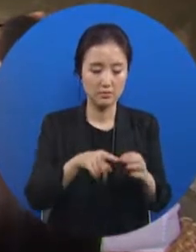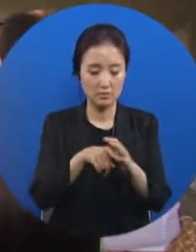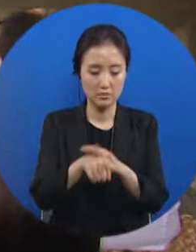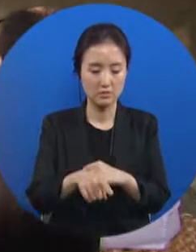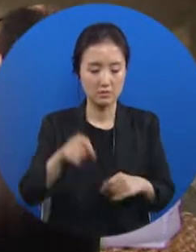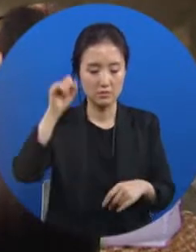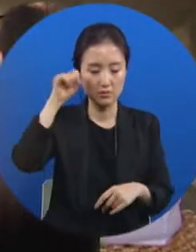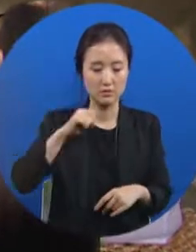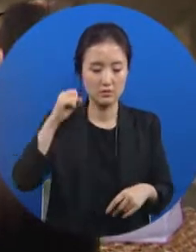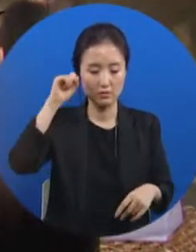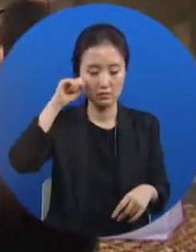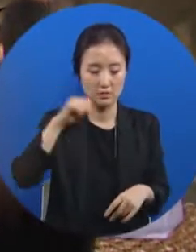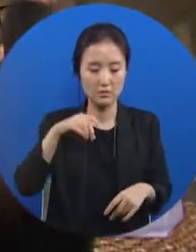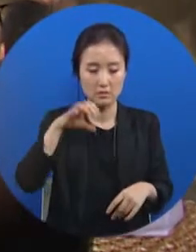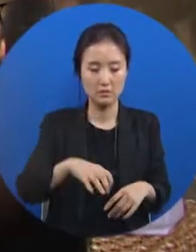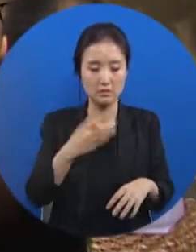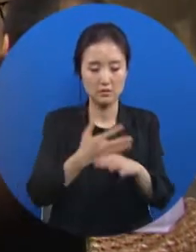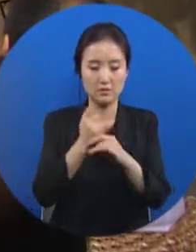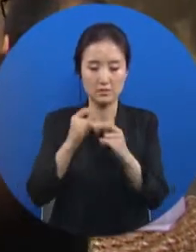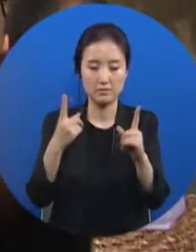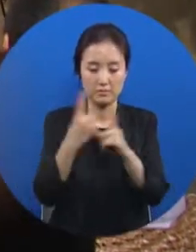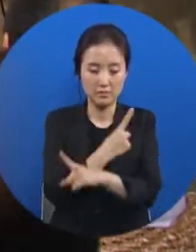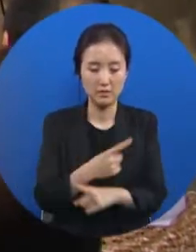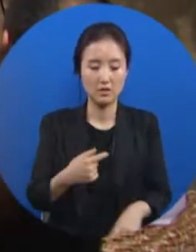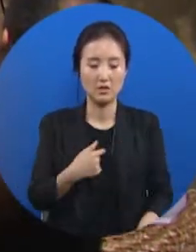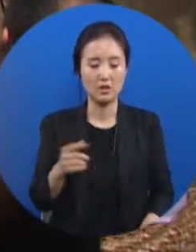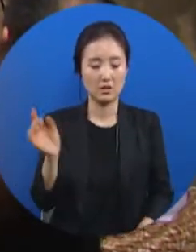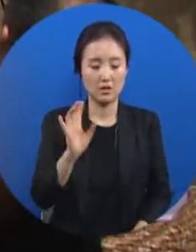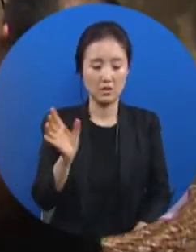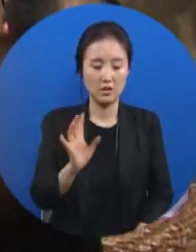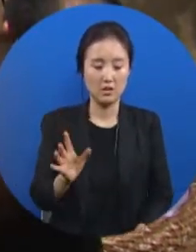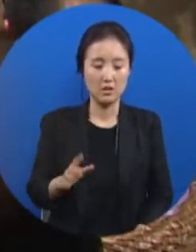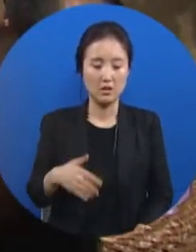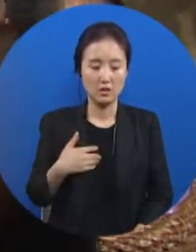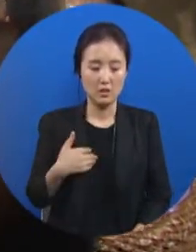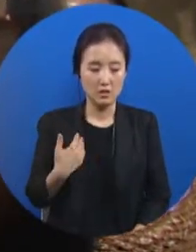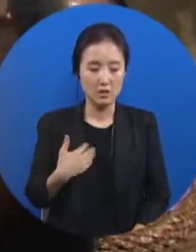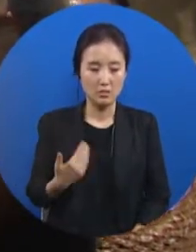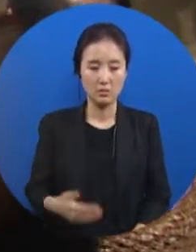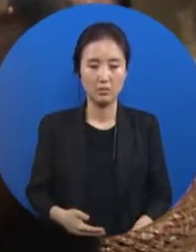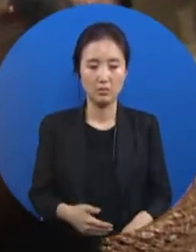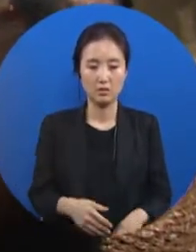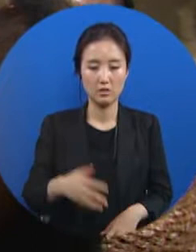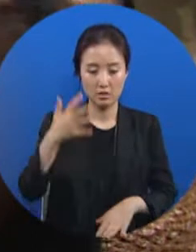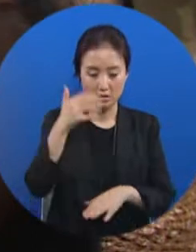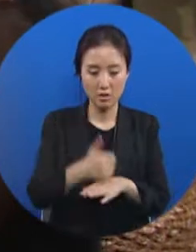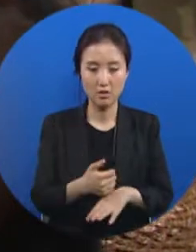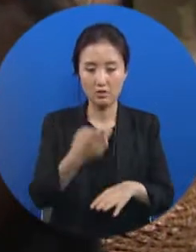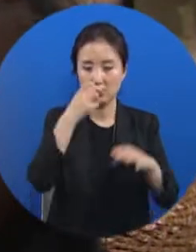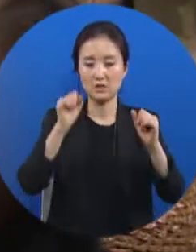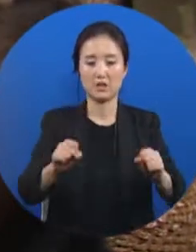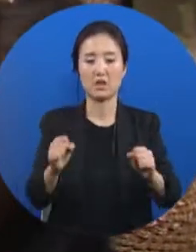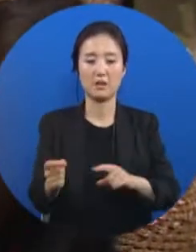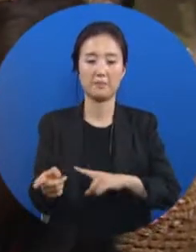새벽이라 의사가 다른 분이야. 야, 모르고 수술도 해버렸네. 살아나셨어요.